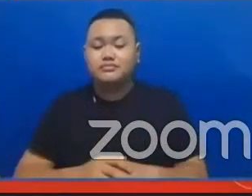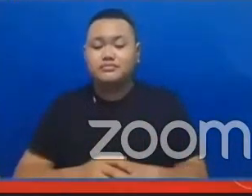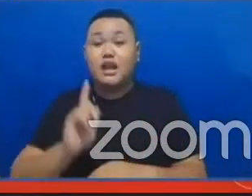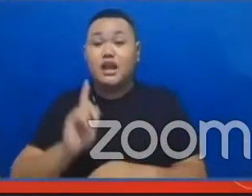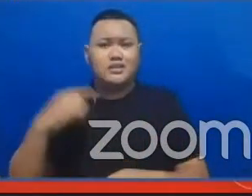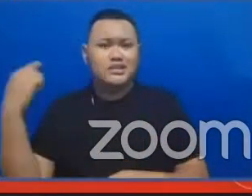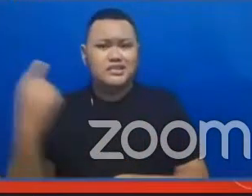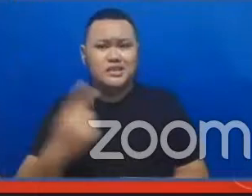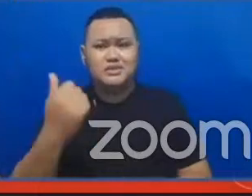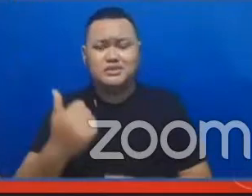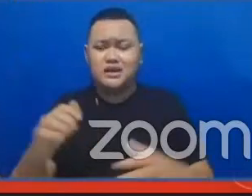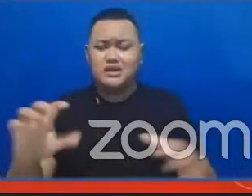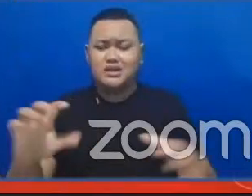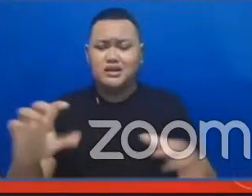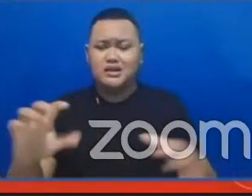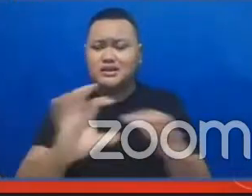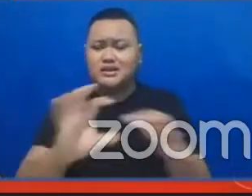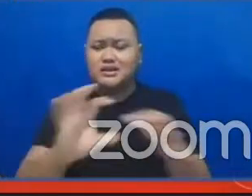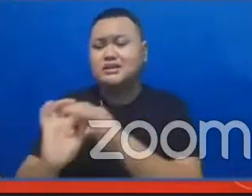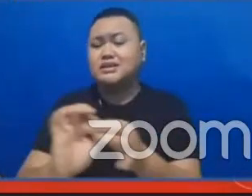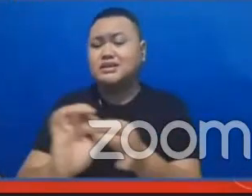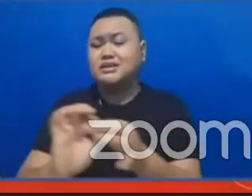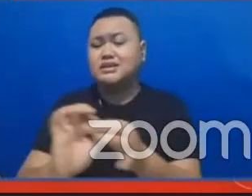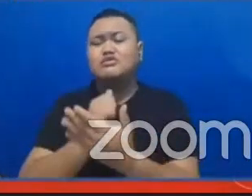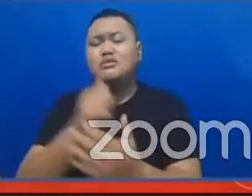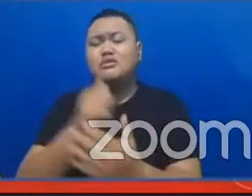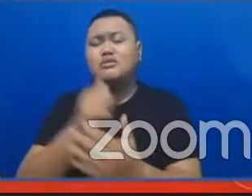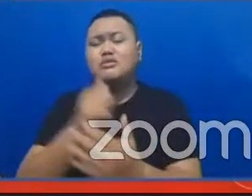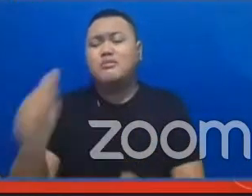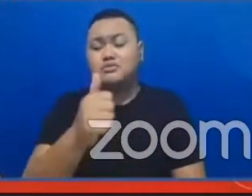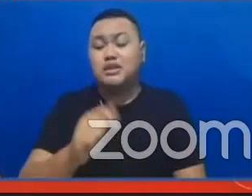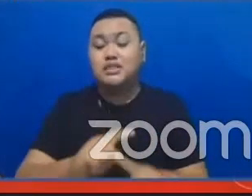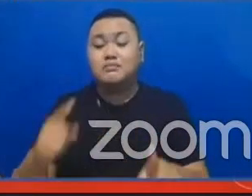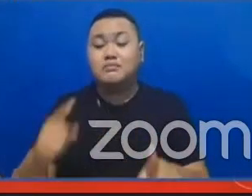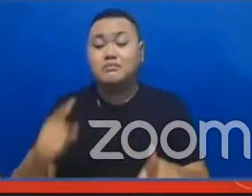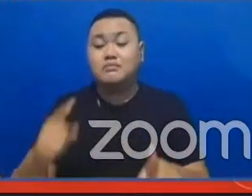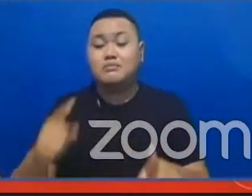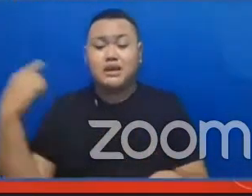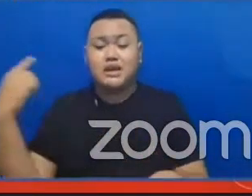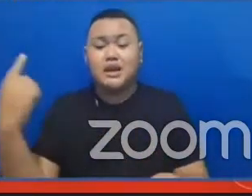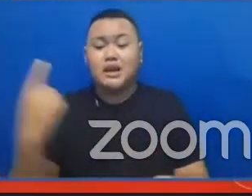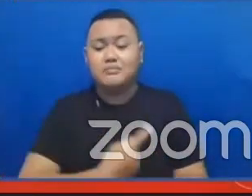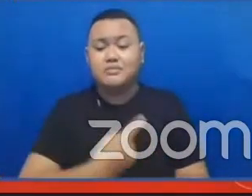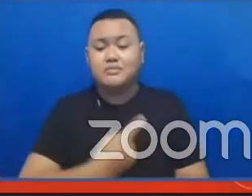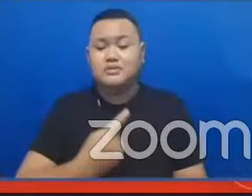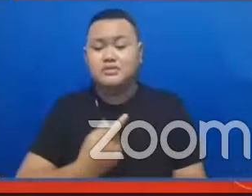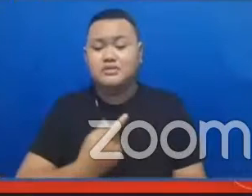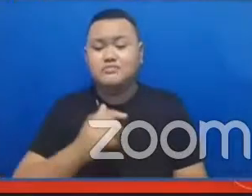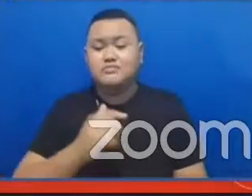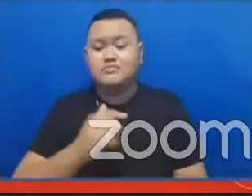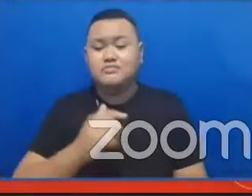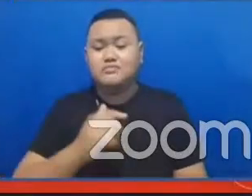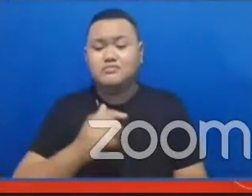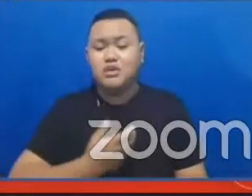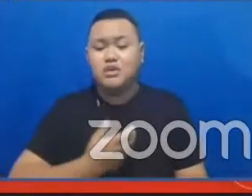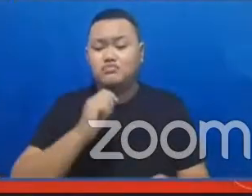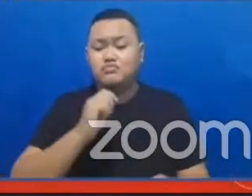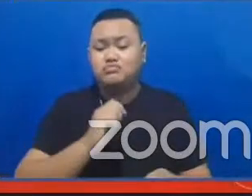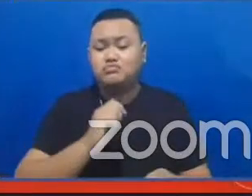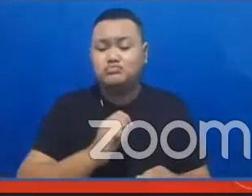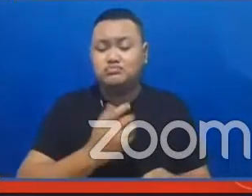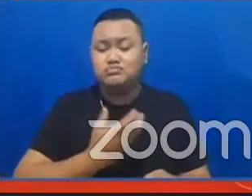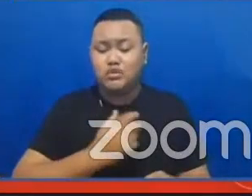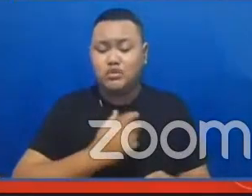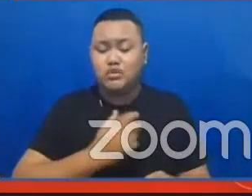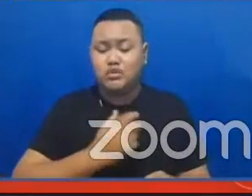bisa kolaborasi sangat menarik sekali. Nah, kami memang di dalam develop-nya itu, kita harus awali dengan menulis